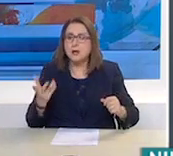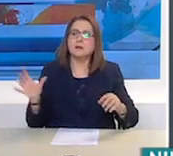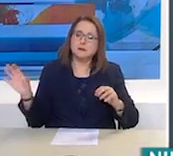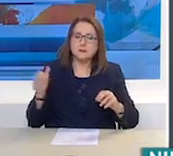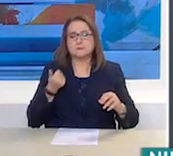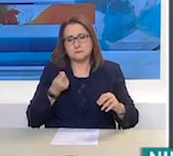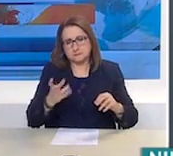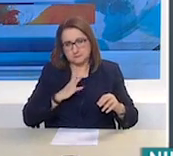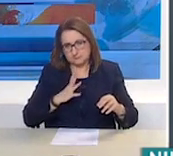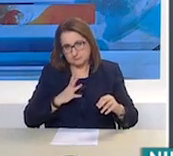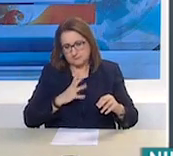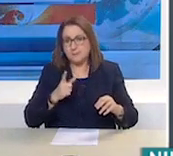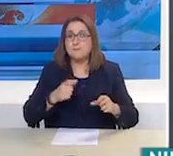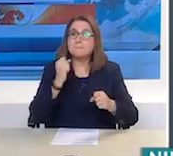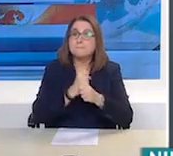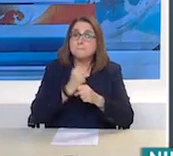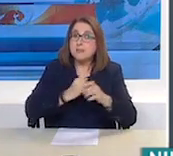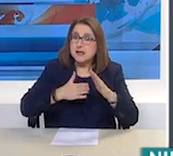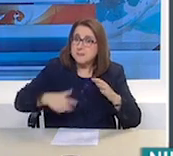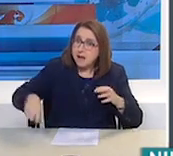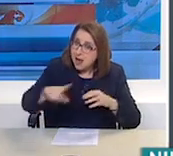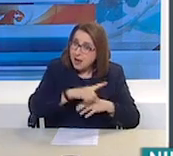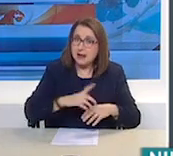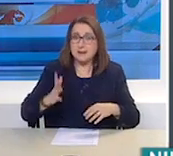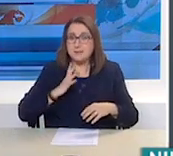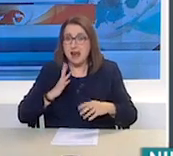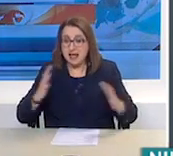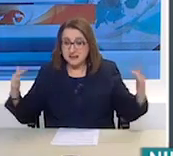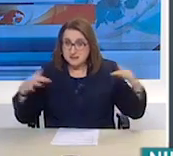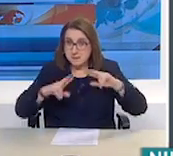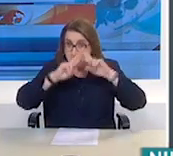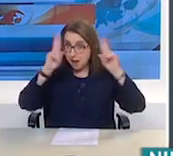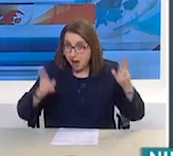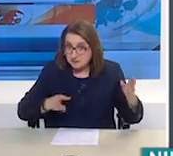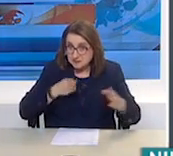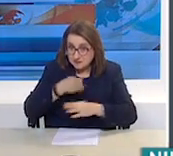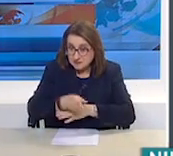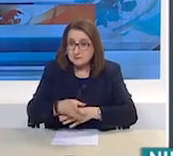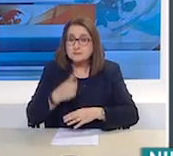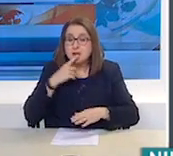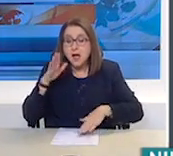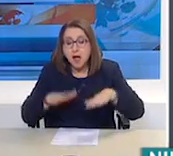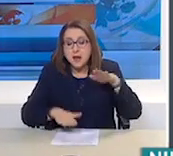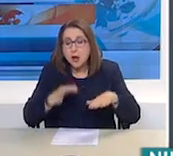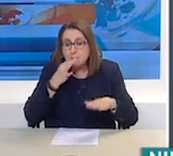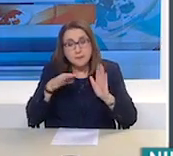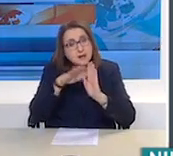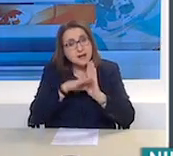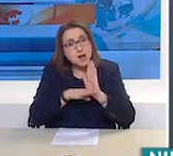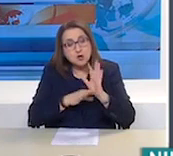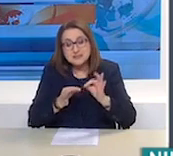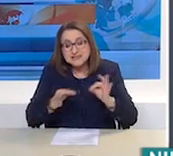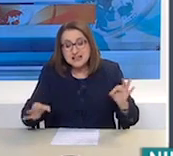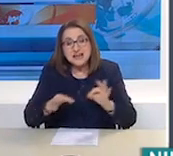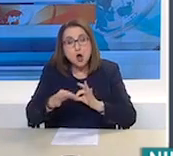ατόμων, εργαζόμενοι και πελάτες εντός των εμπορικών καταστημάτων υπολογίζεται σύμφωνα με τον κανόνα που είναι σε ισχύ για τα